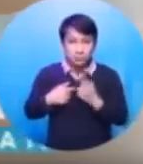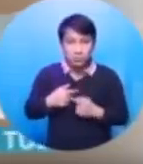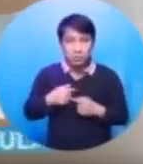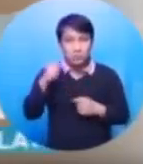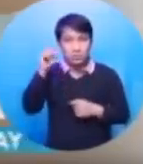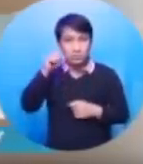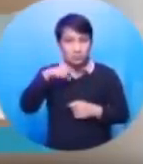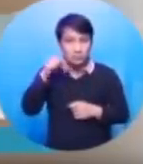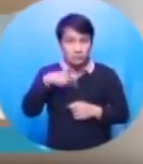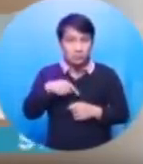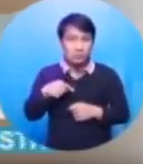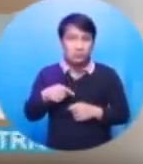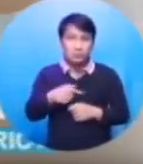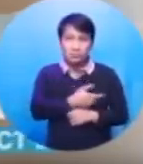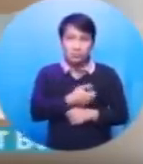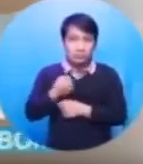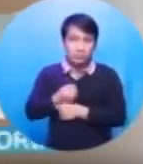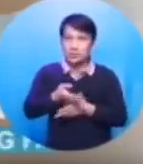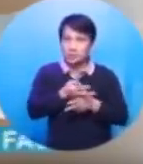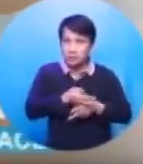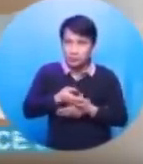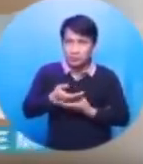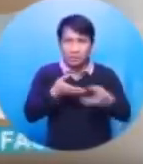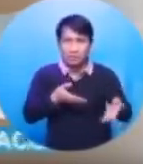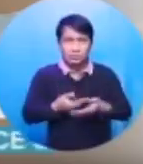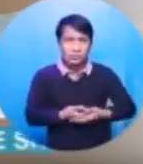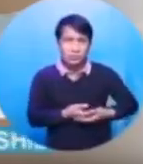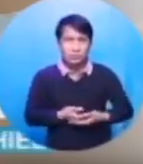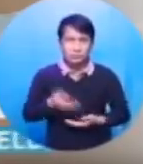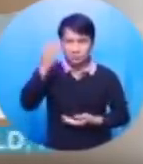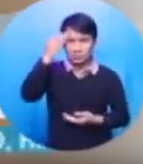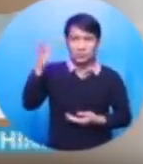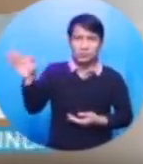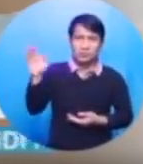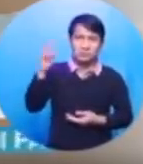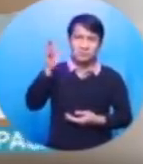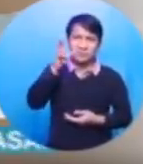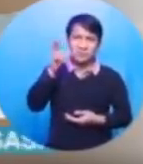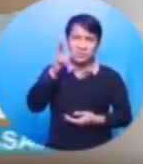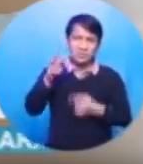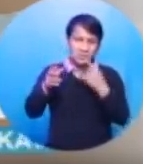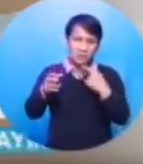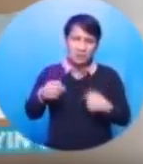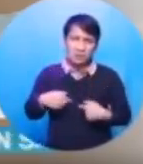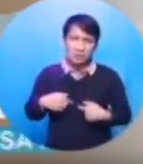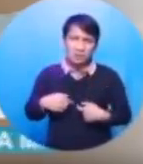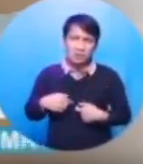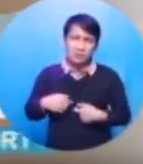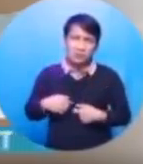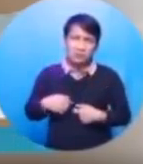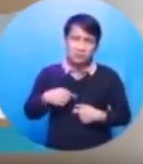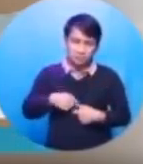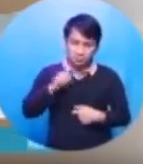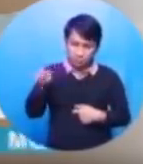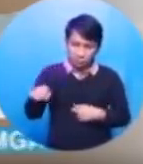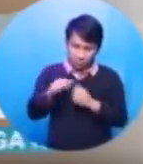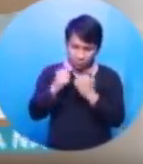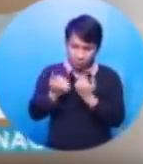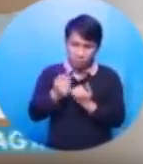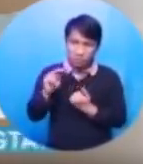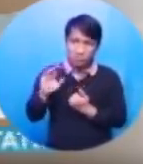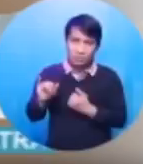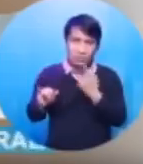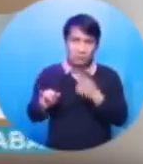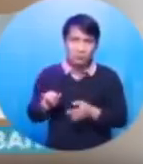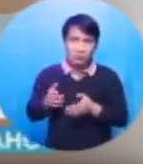kapatid niya, sir, sinasabihan niya, huwag alagaan. Bakit? Iwan ko, sir, sa kanya. Kasi tuwing pumunta ako ng agency, sinasabihan niya yung kapatid